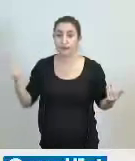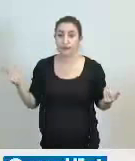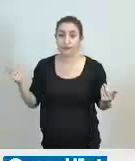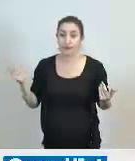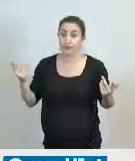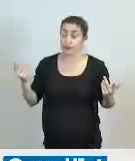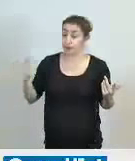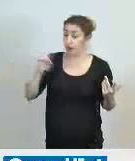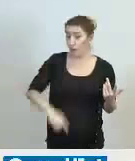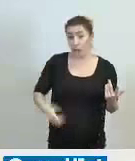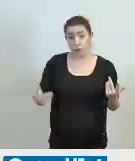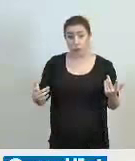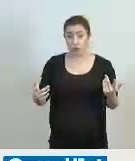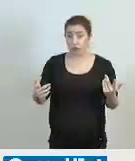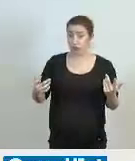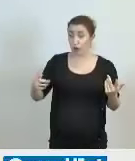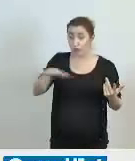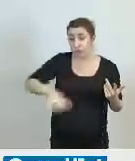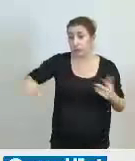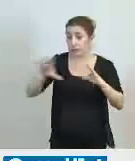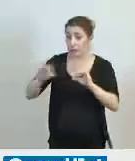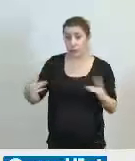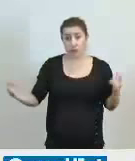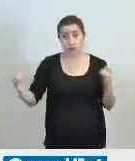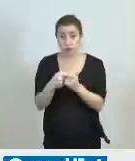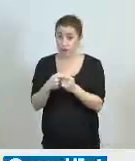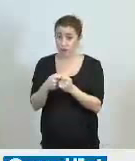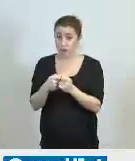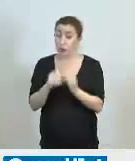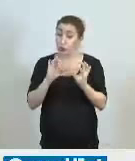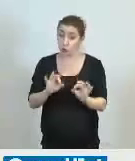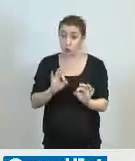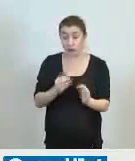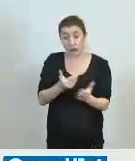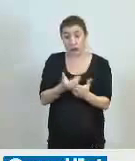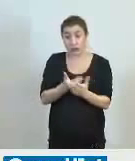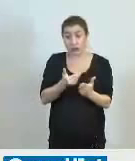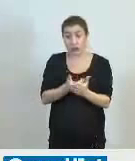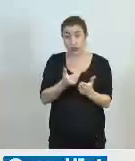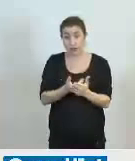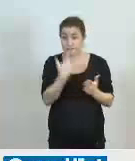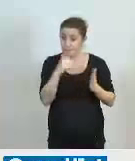résonance et surtout au service. C'est sur ce mot que je souhaite insister.